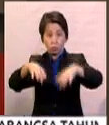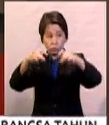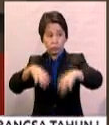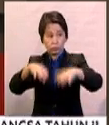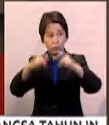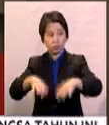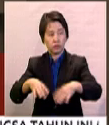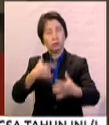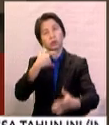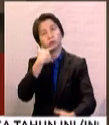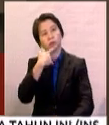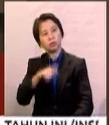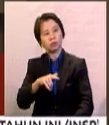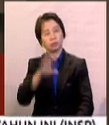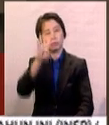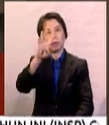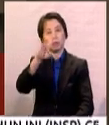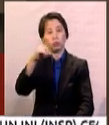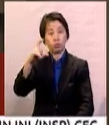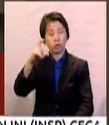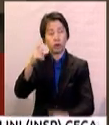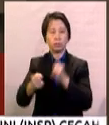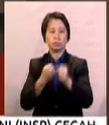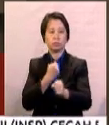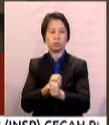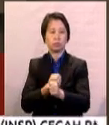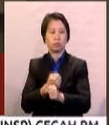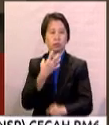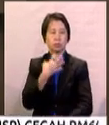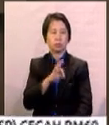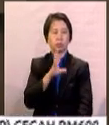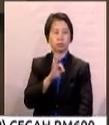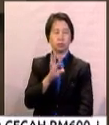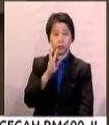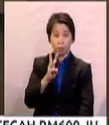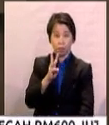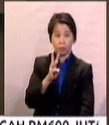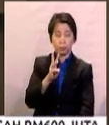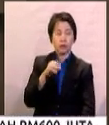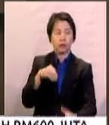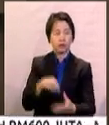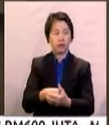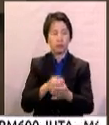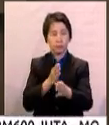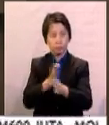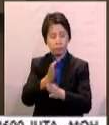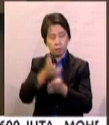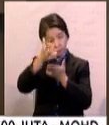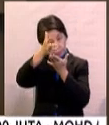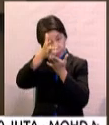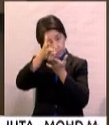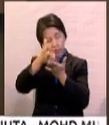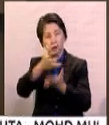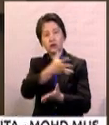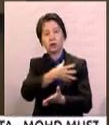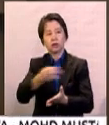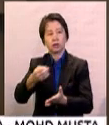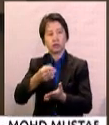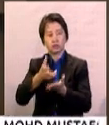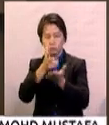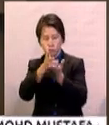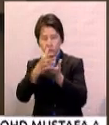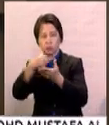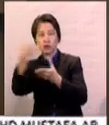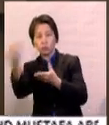selama 4 bulan pada tahun 1966 di dalam bidang penyiaran siaran